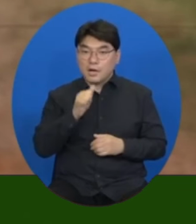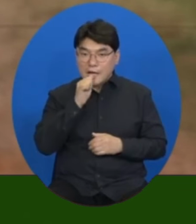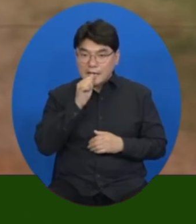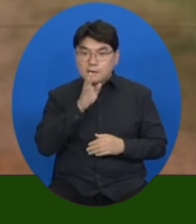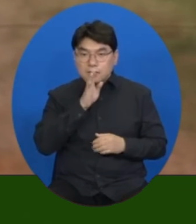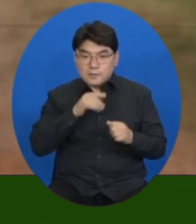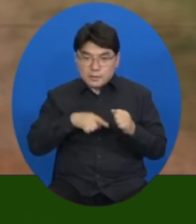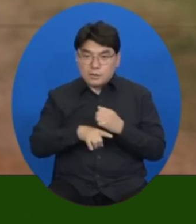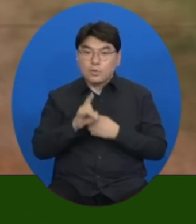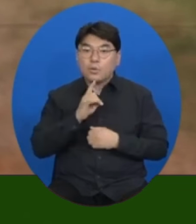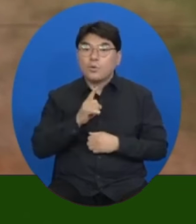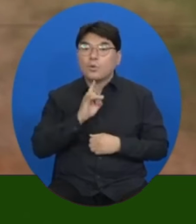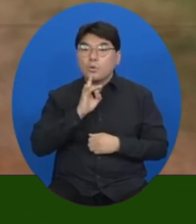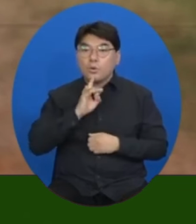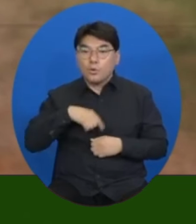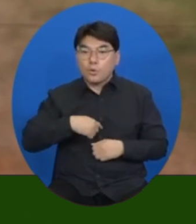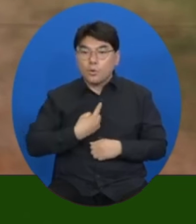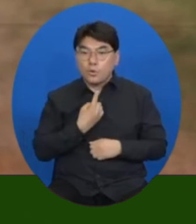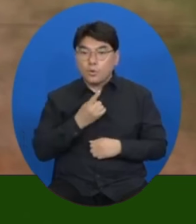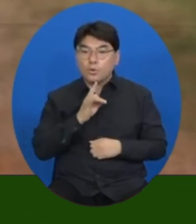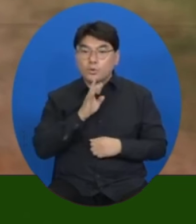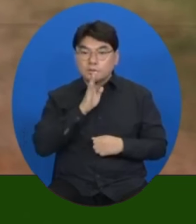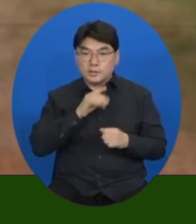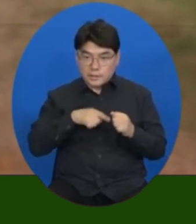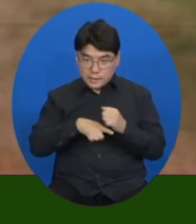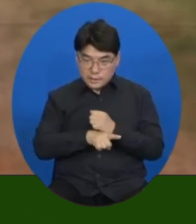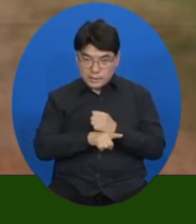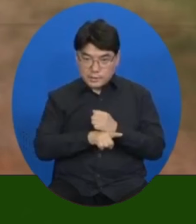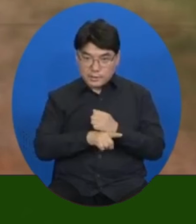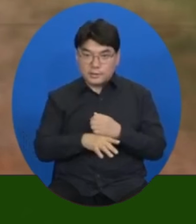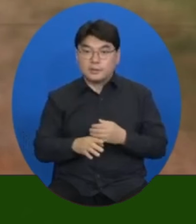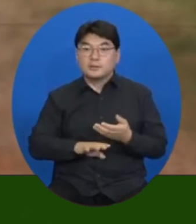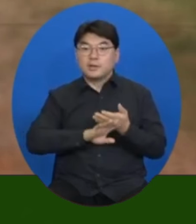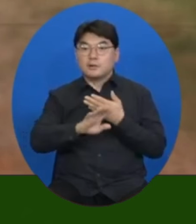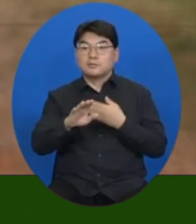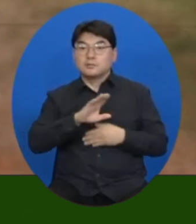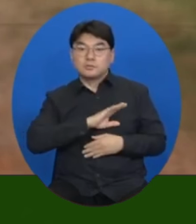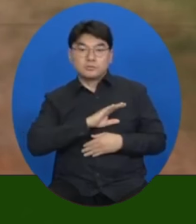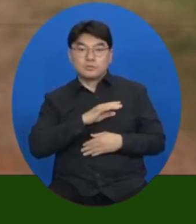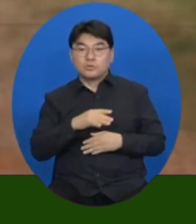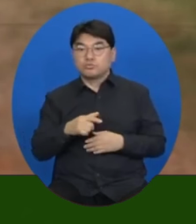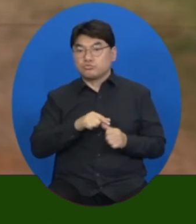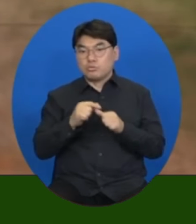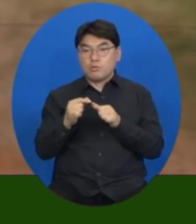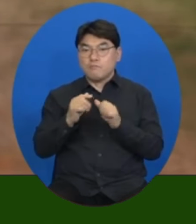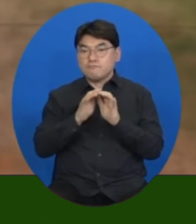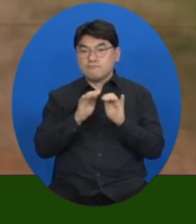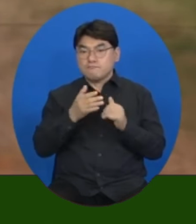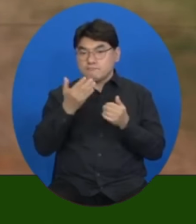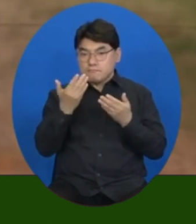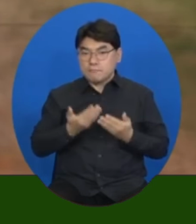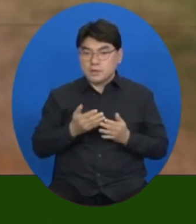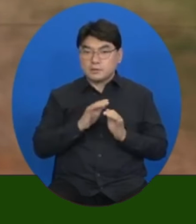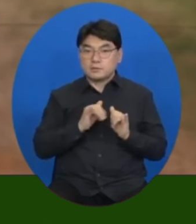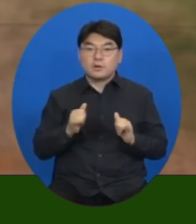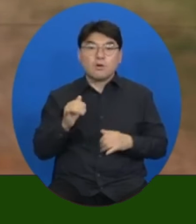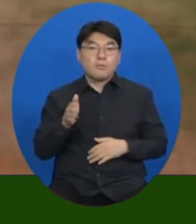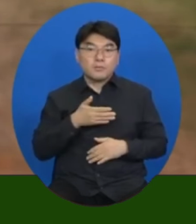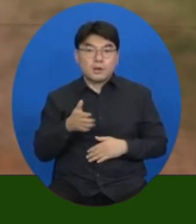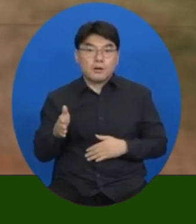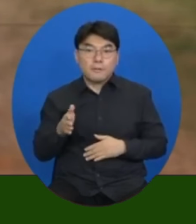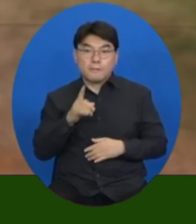예를들면 오늘 주제죠 다른 이름으로는 구원받을 자가 없다 오직 예수님만이 구원의 길이라고 주장을